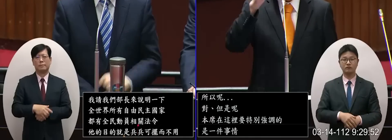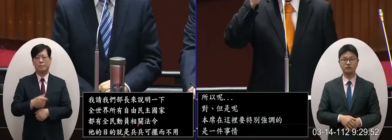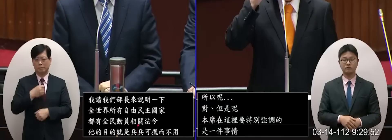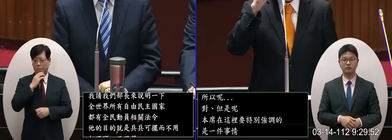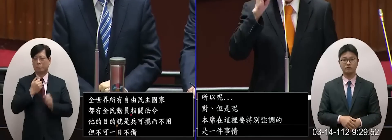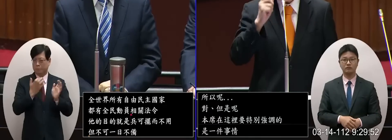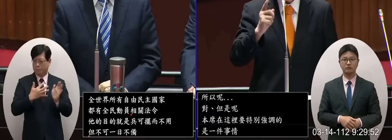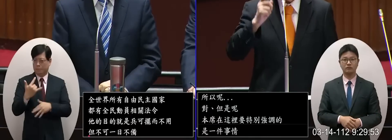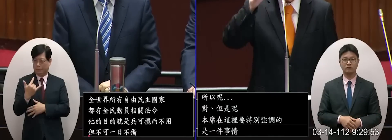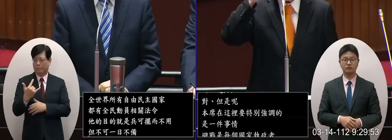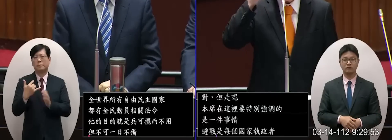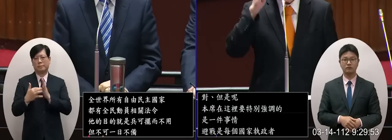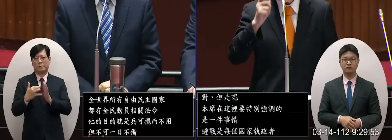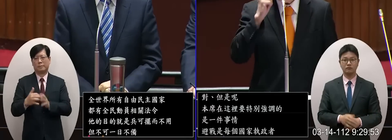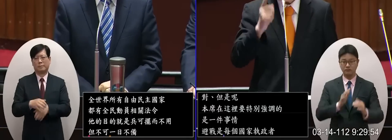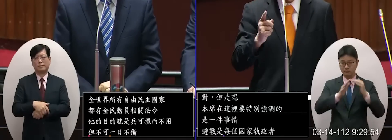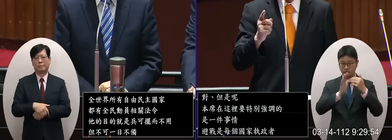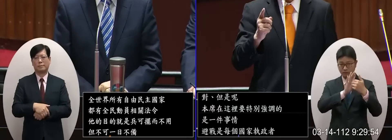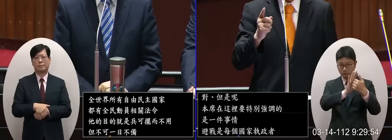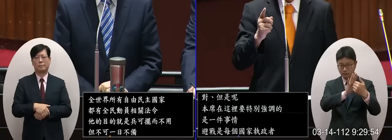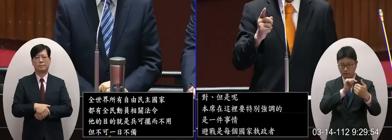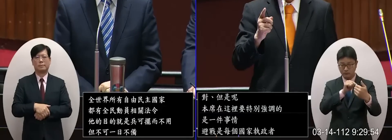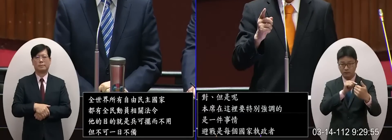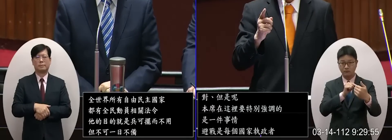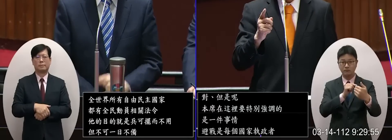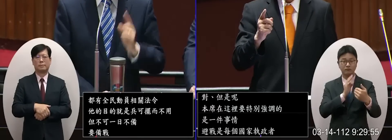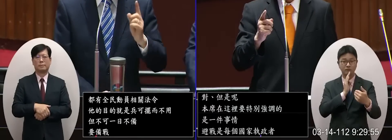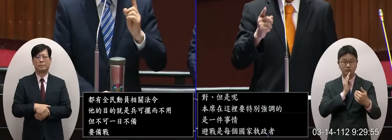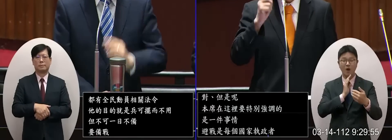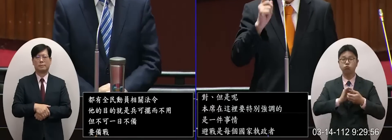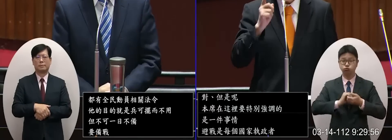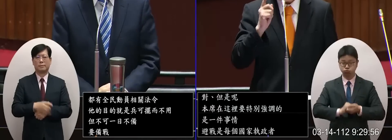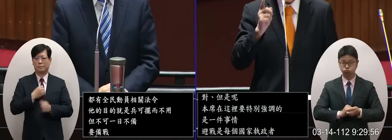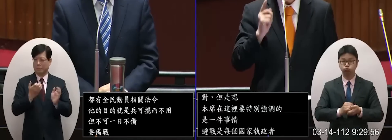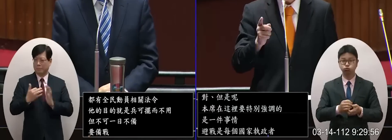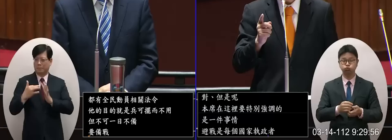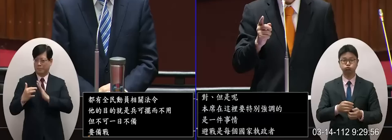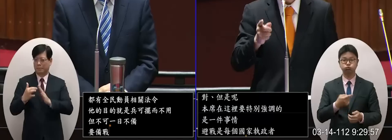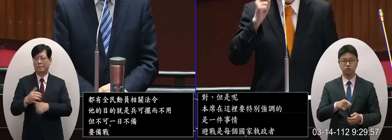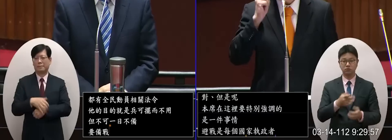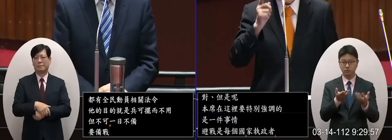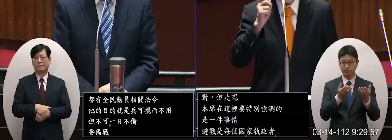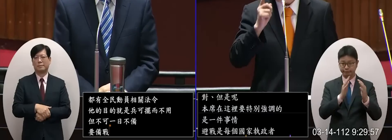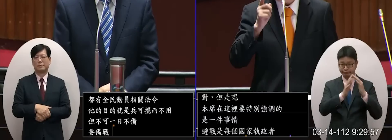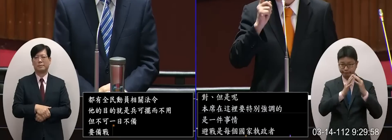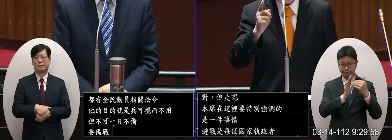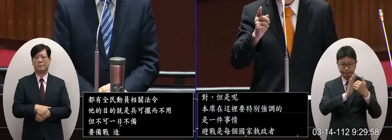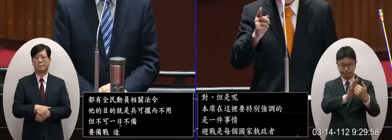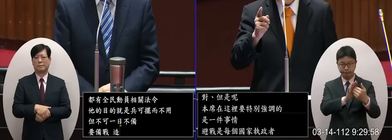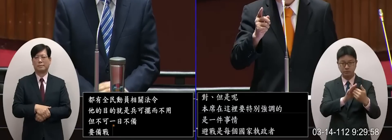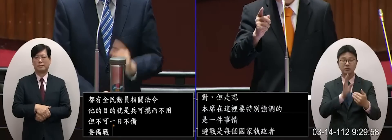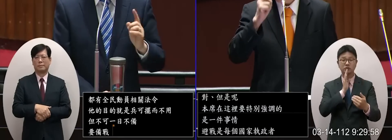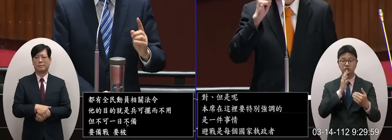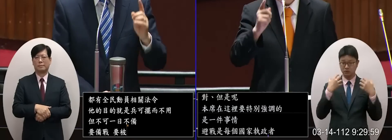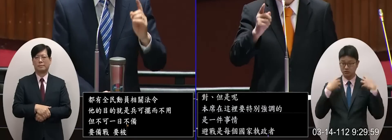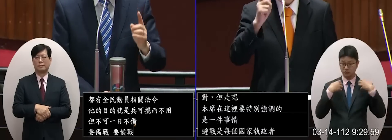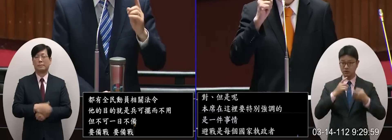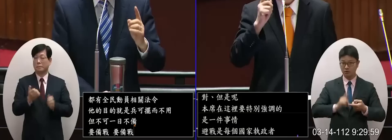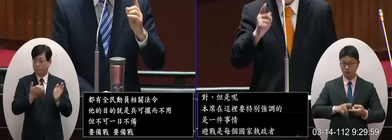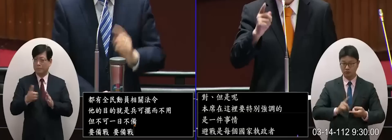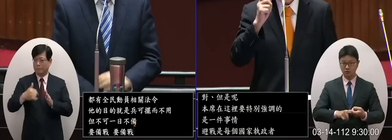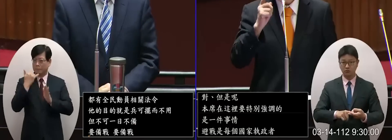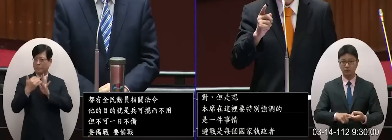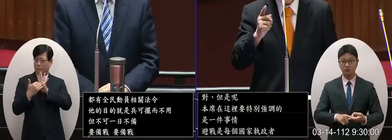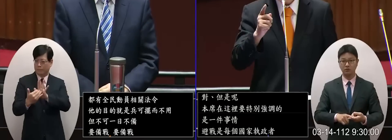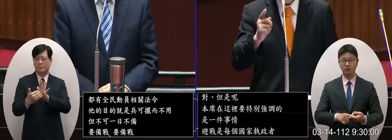备战， 避战是他必须 要备战， 避免战争是他最大的责任。 备战才